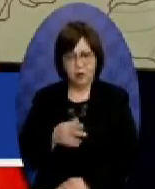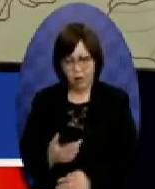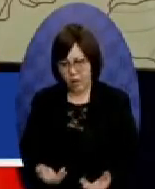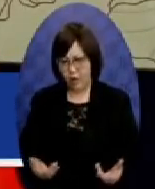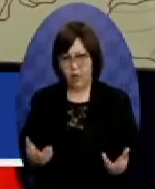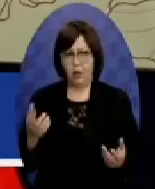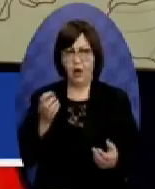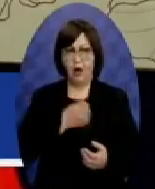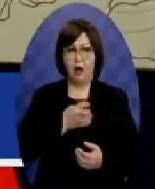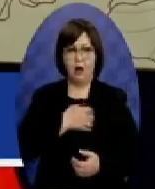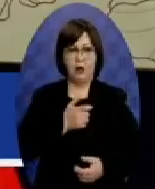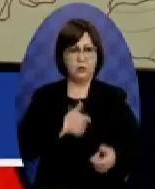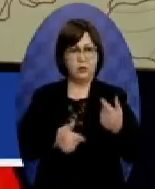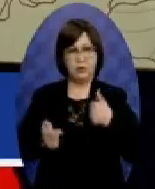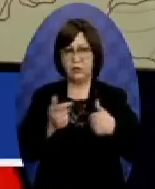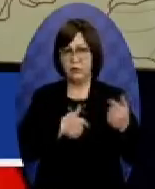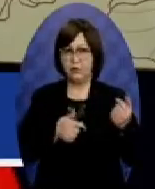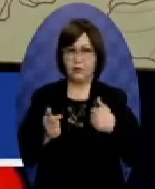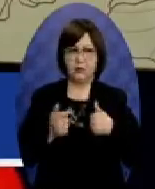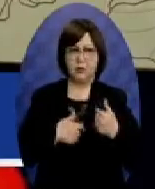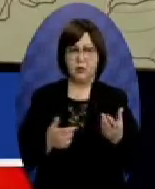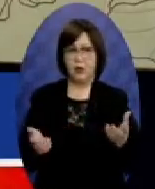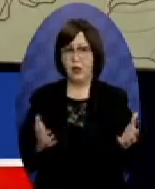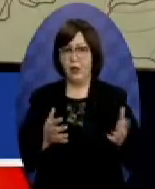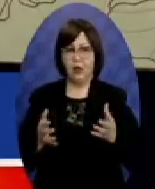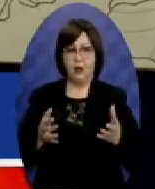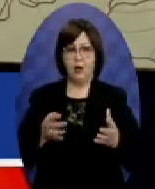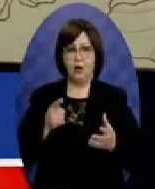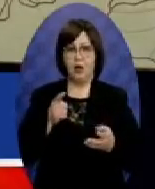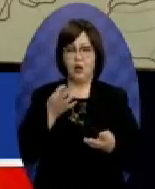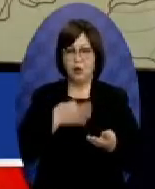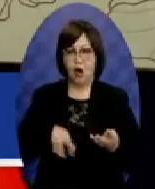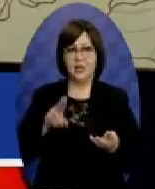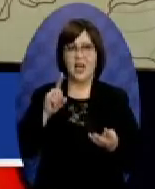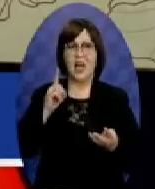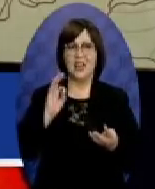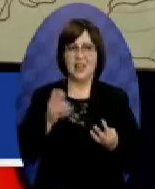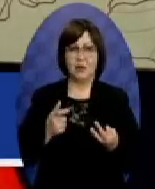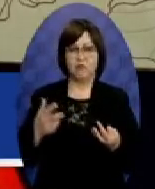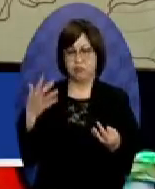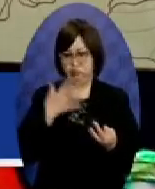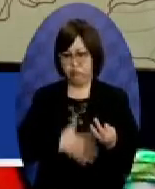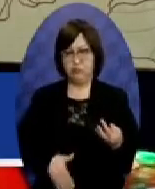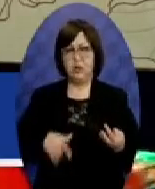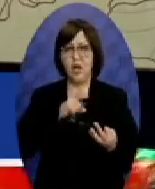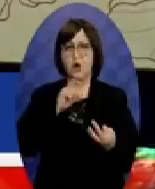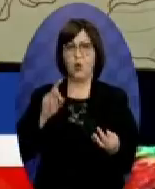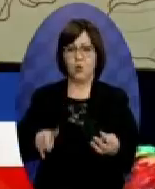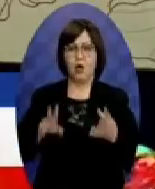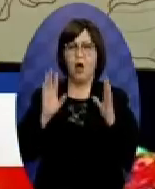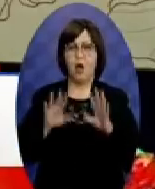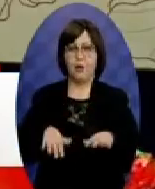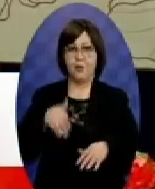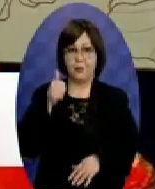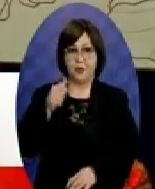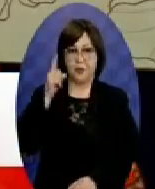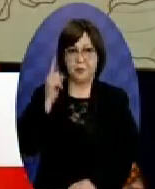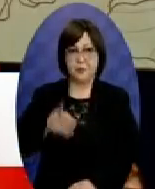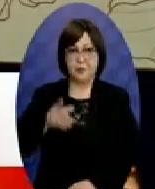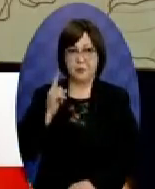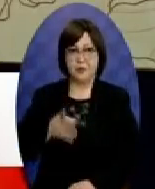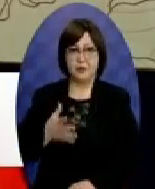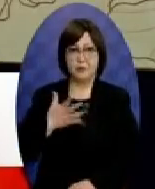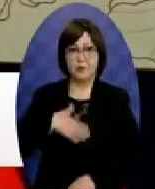айжсэн тэгээд бүх юу ходоод модоод илэг бүх юм үзүүлээд бүгд ирүүлд гайгүй гараад ганцхан үзүүлээгүй хэлсэн юм